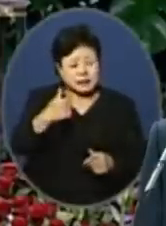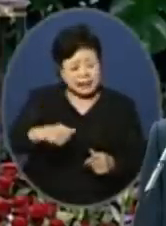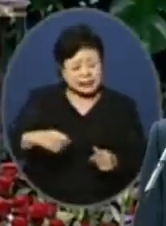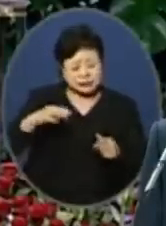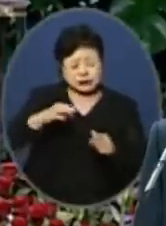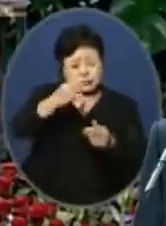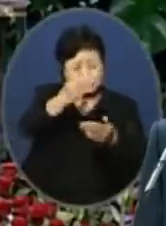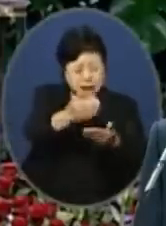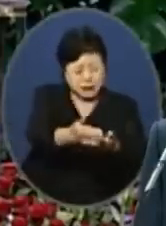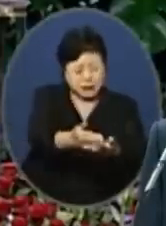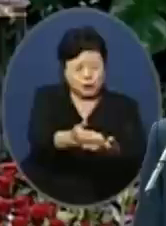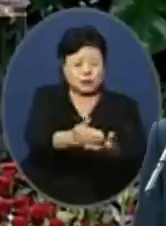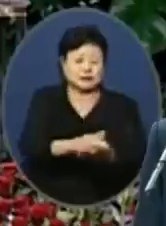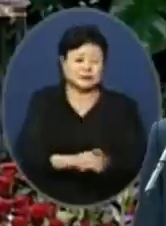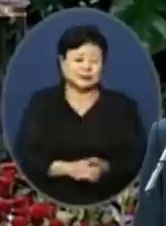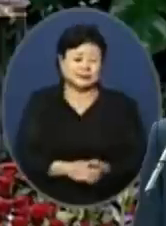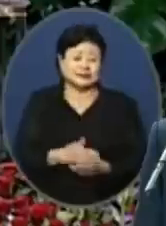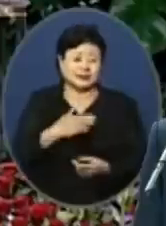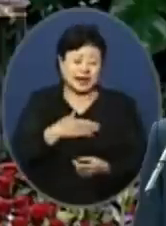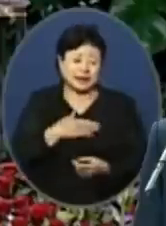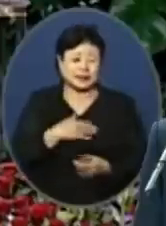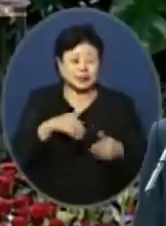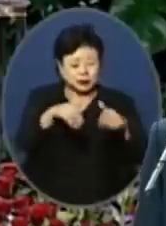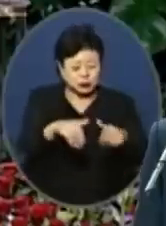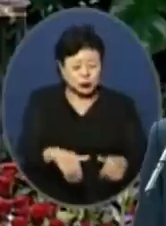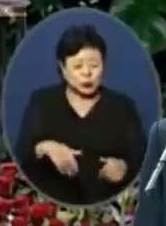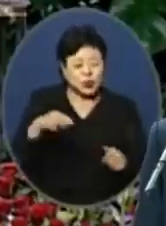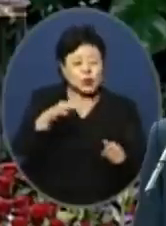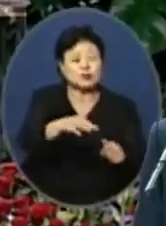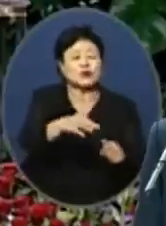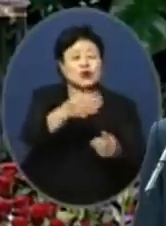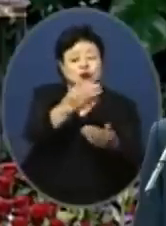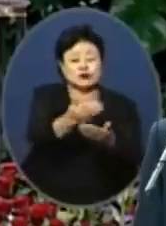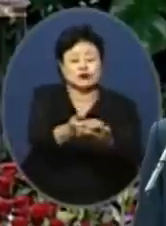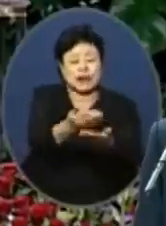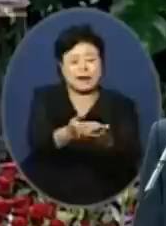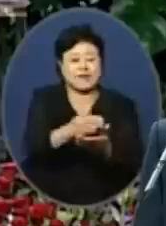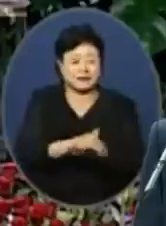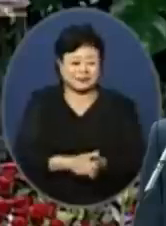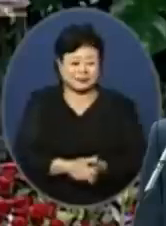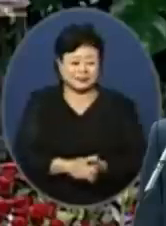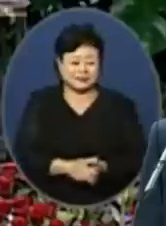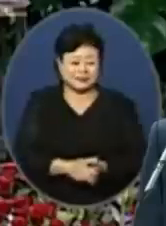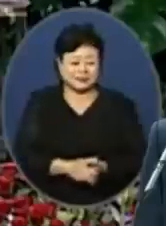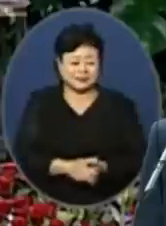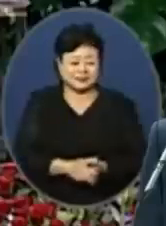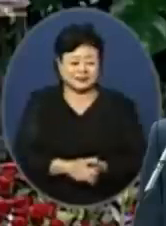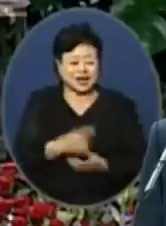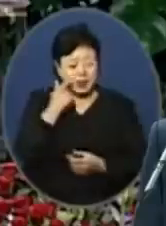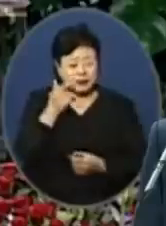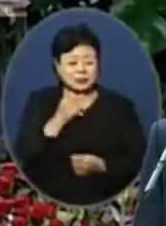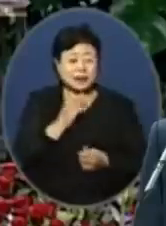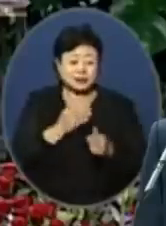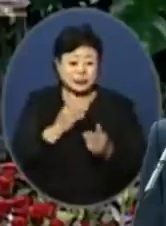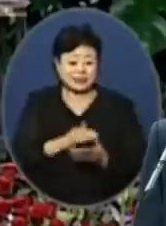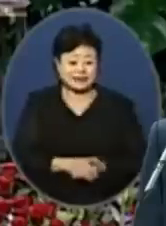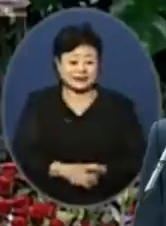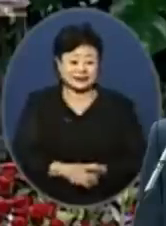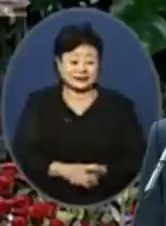아들이라 일컬음을 감당치 못하겠나이다. 나를 종 중에 하나로 보아주시옵소서라고 그는 아버지께